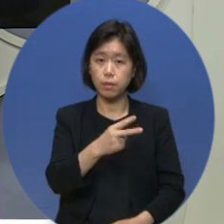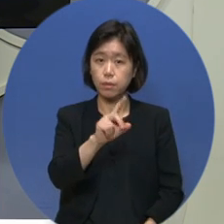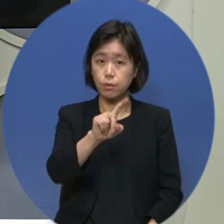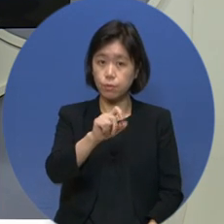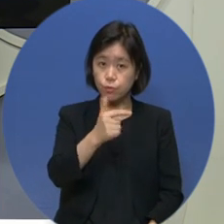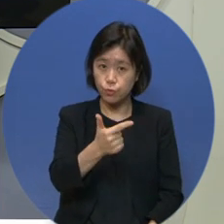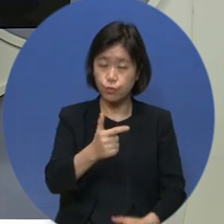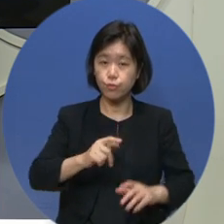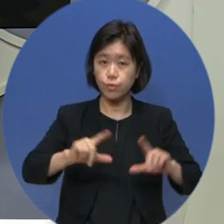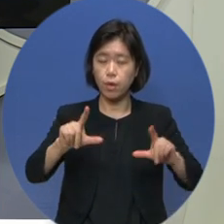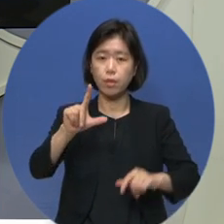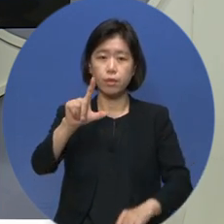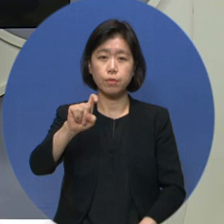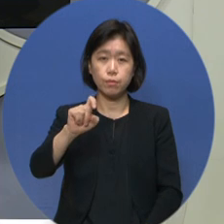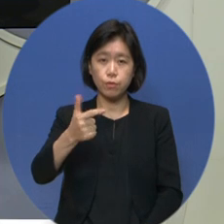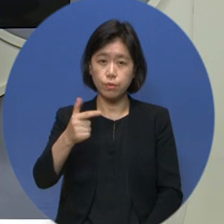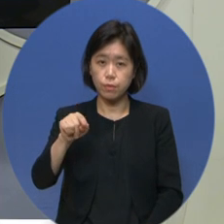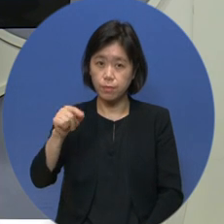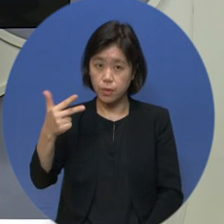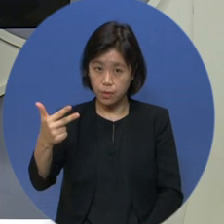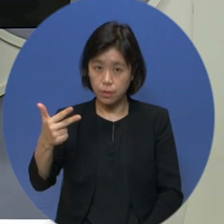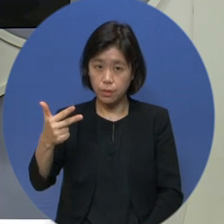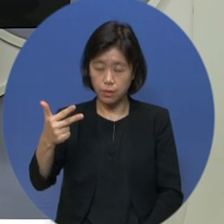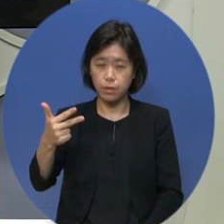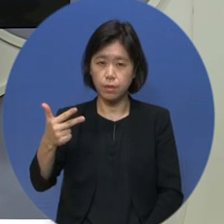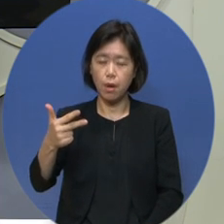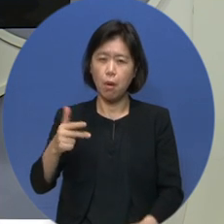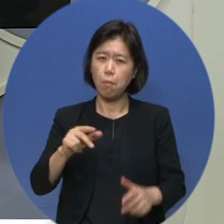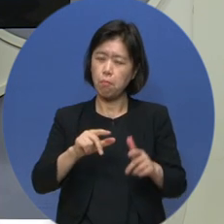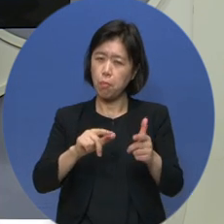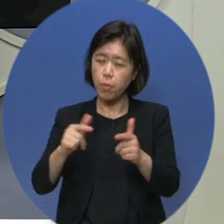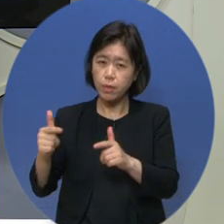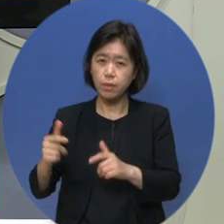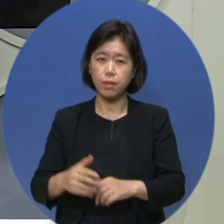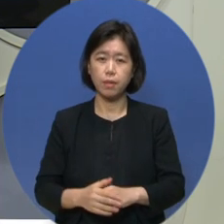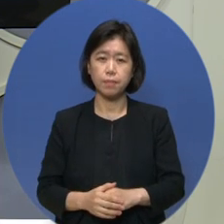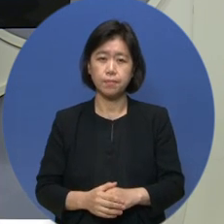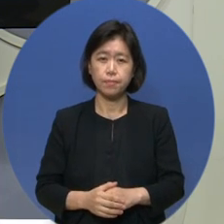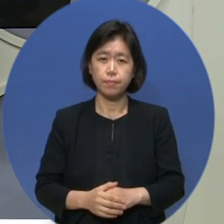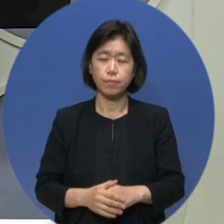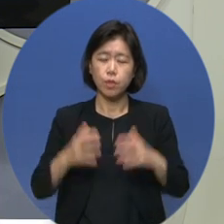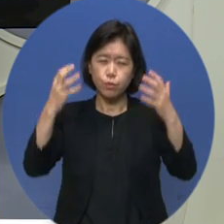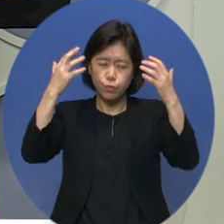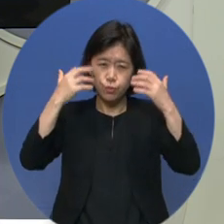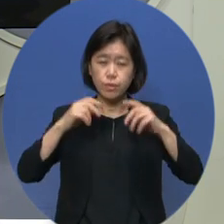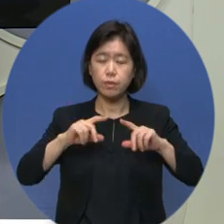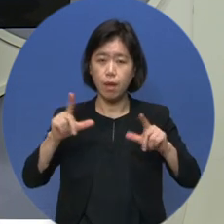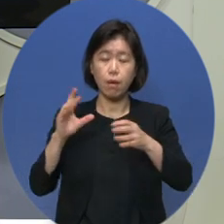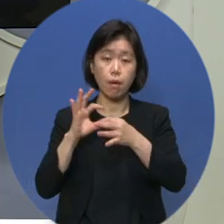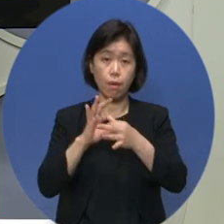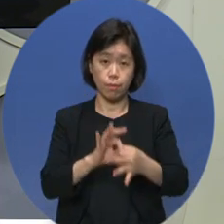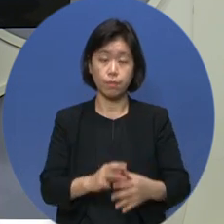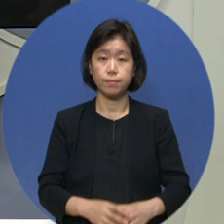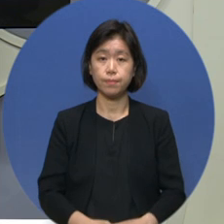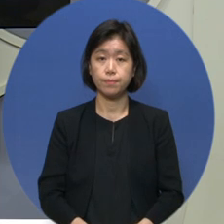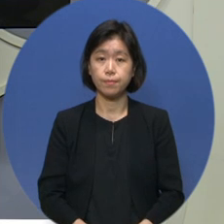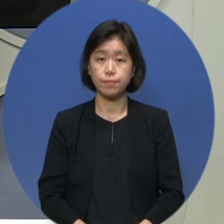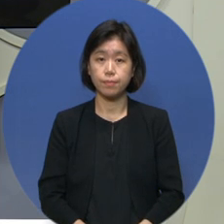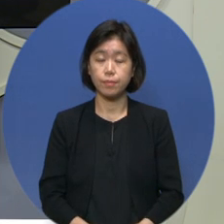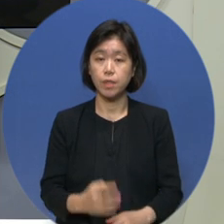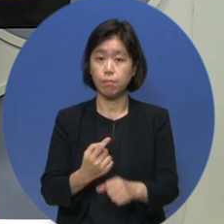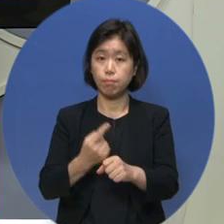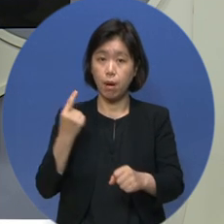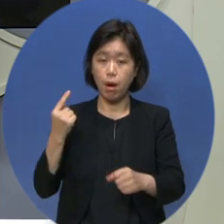16.7 2018년 14.3 일에 폭염을 기록해 무더운 날씨가 이어졌습니다 지난해